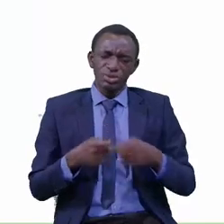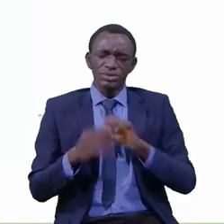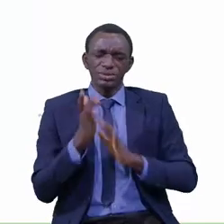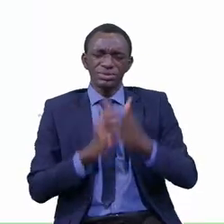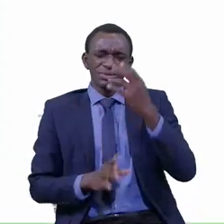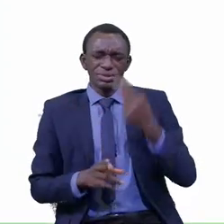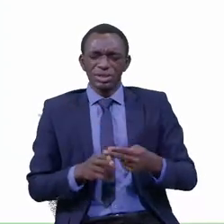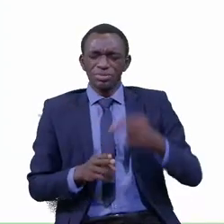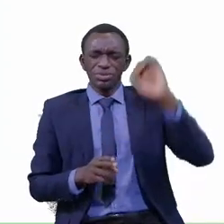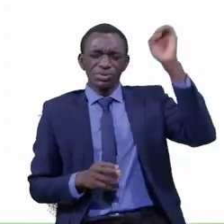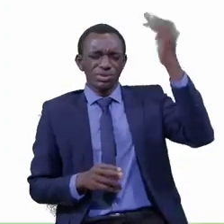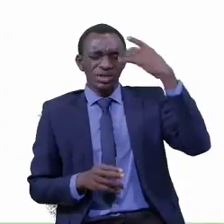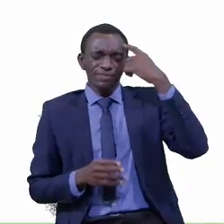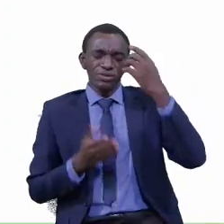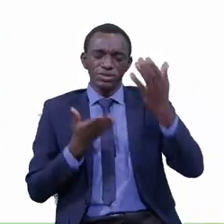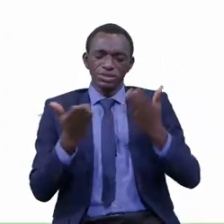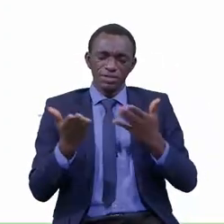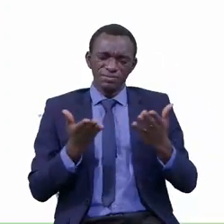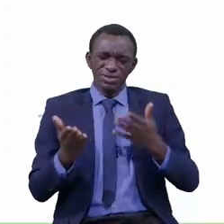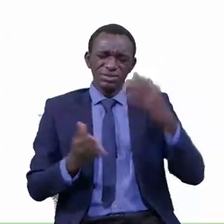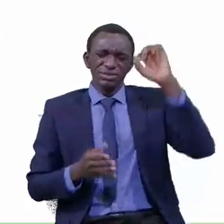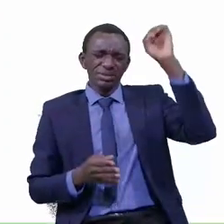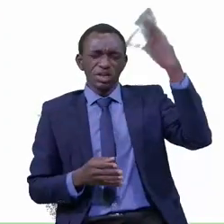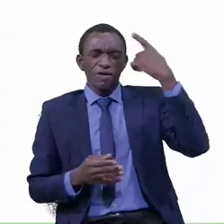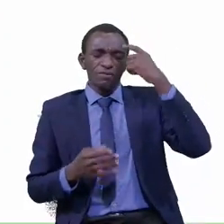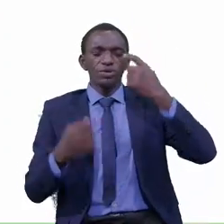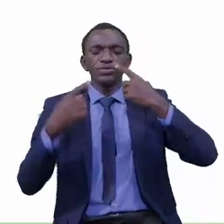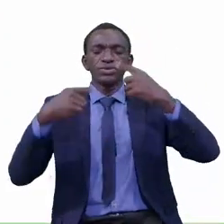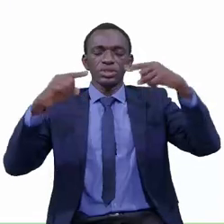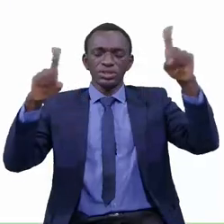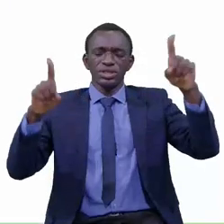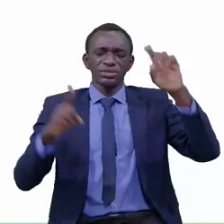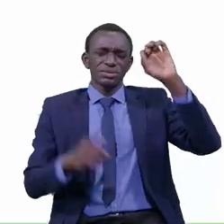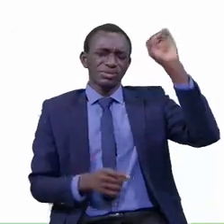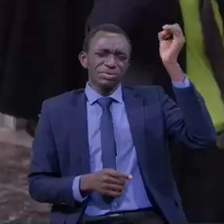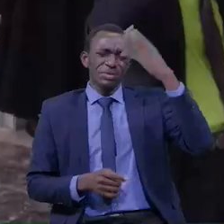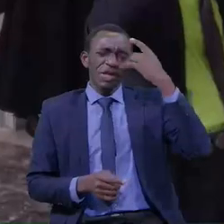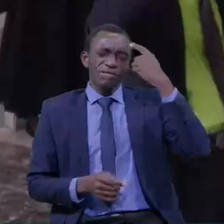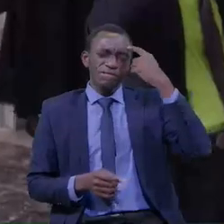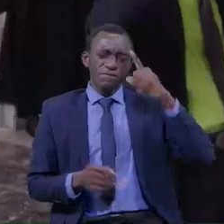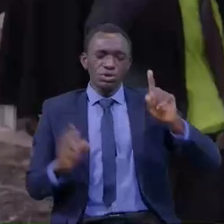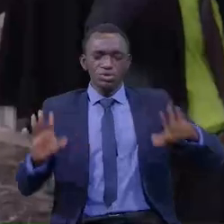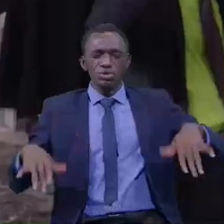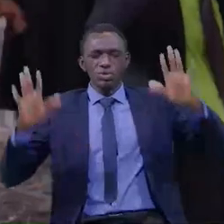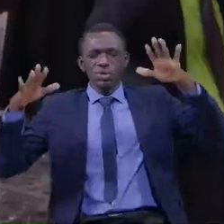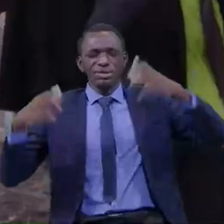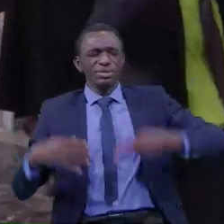La grâce pour le salut. La grâce pour le succès. La grâce pour aller plus